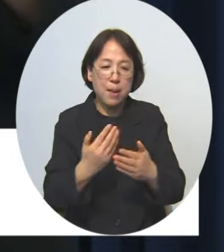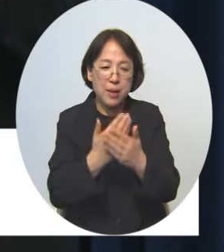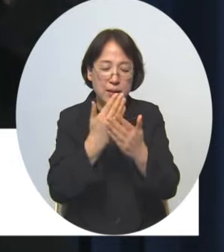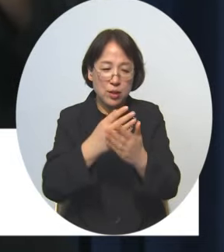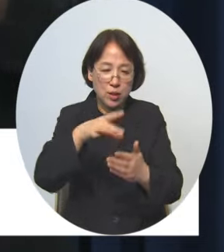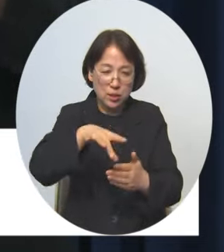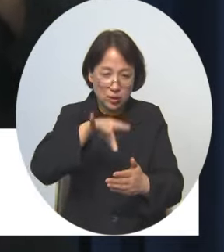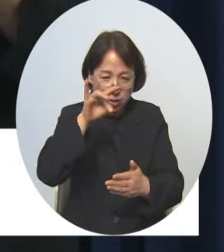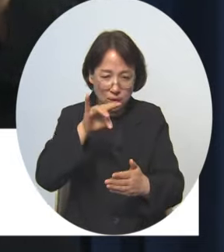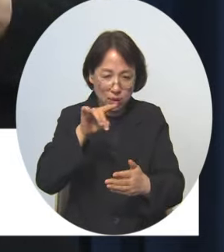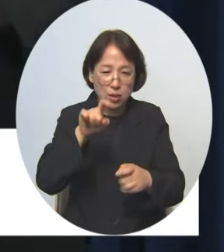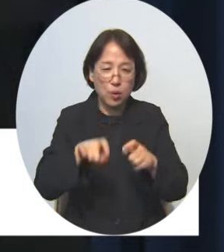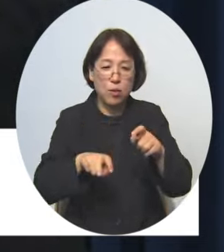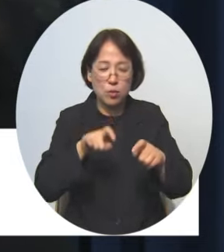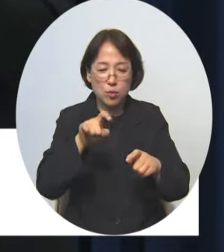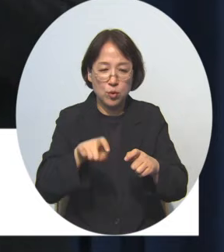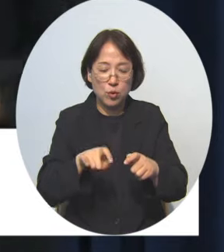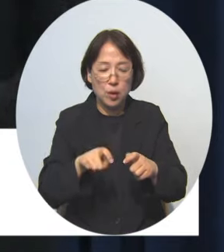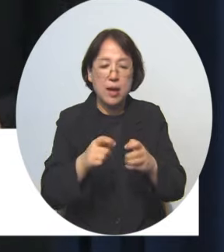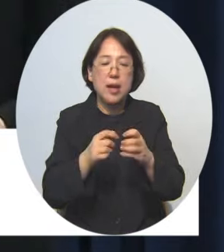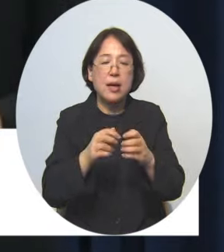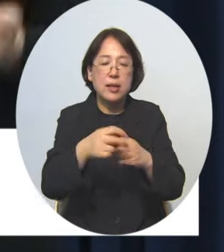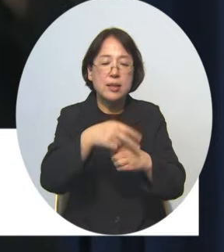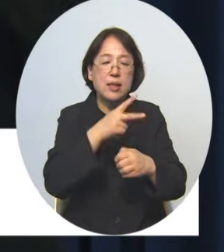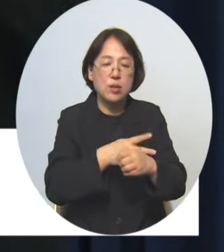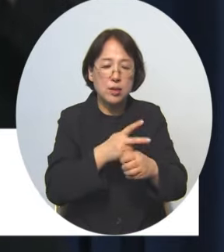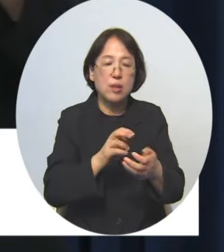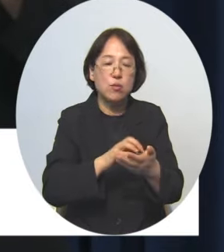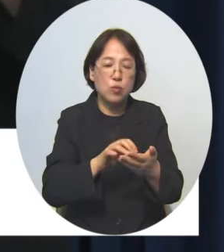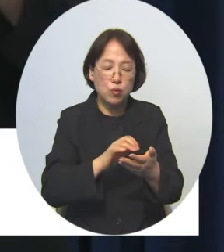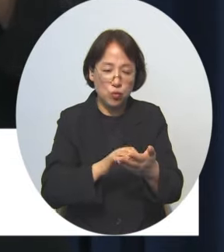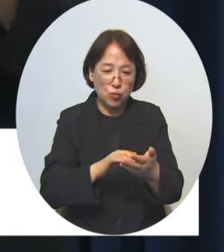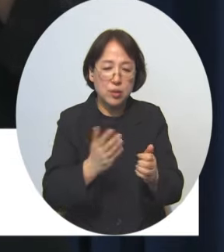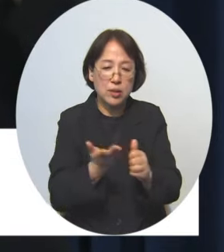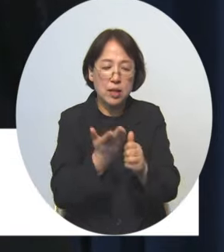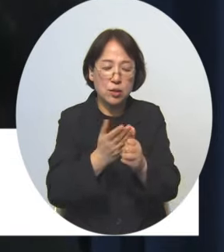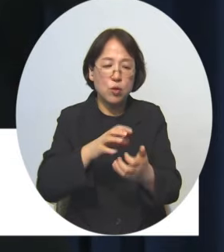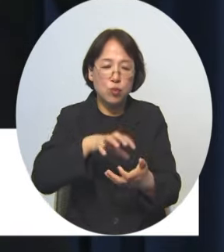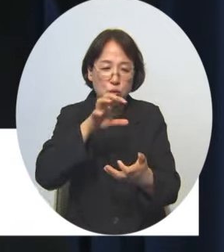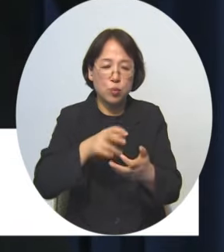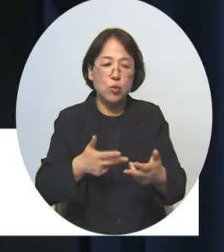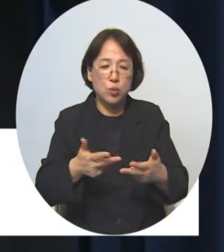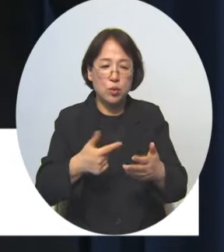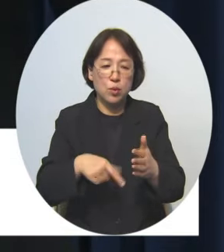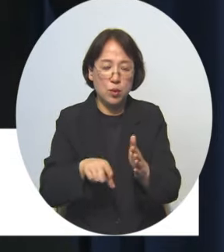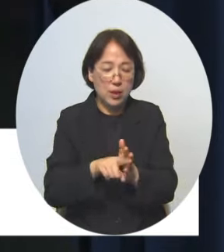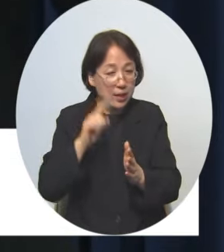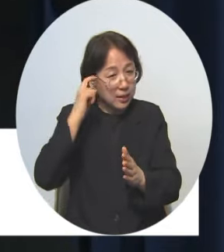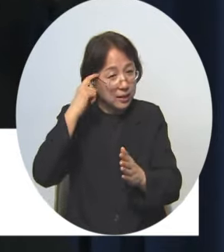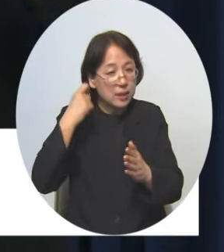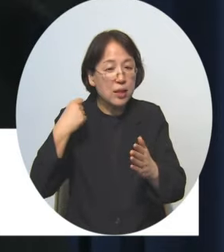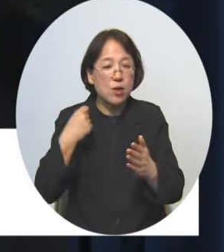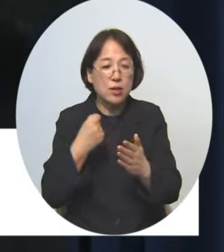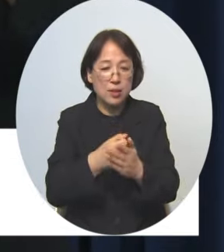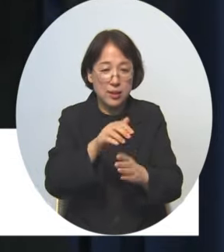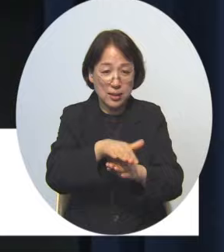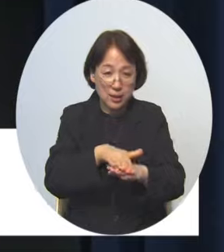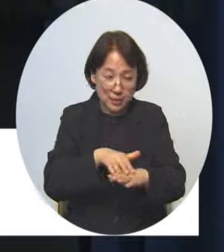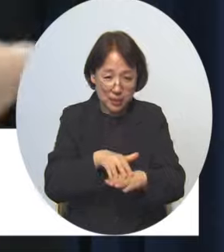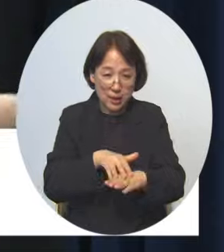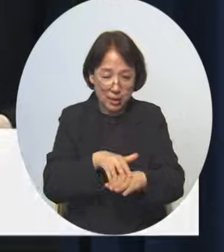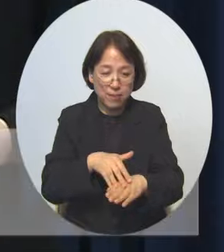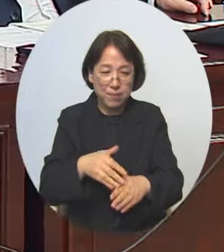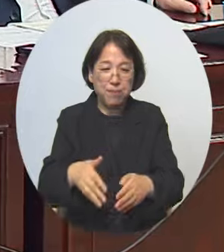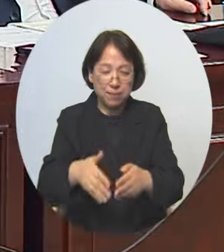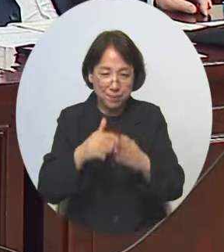첫 걸음으로 수급 추계와 인력 양성 규모 조정 등을 위한 의사결정 시스템을